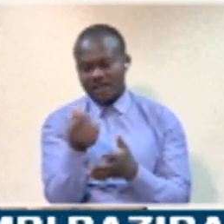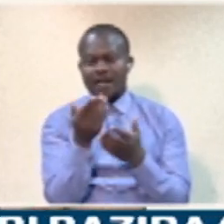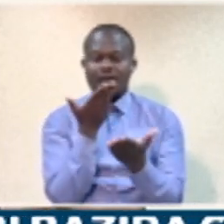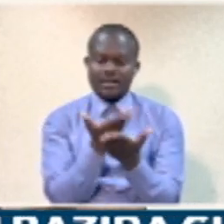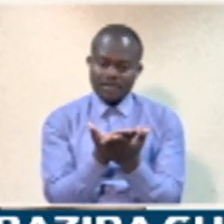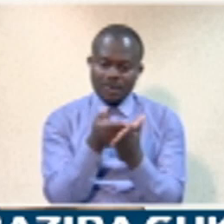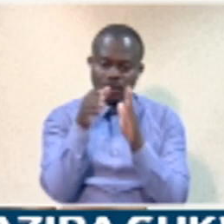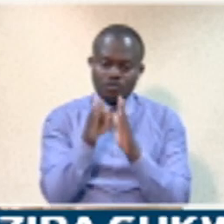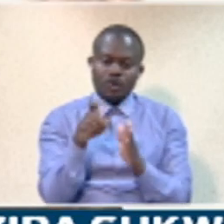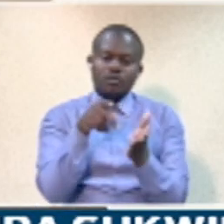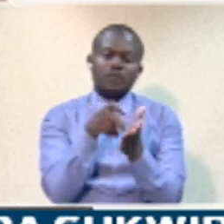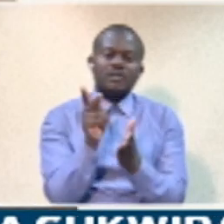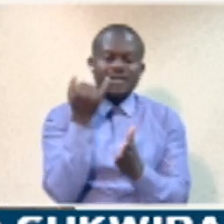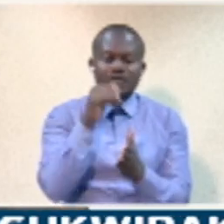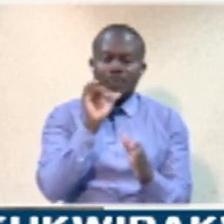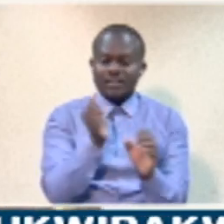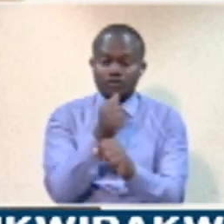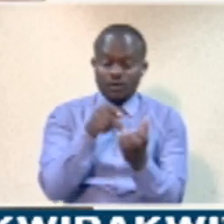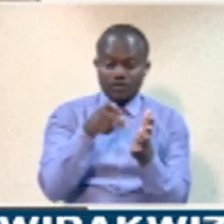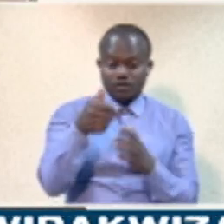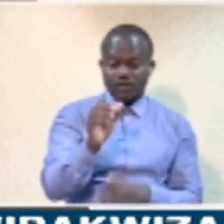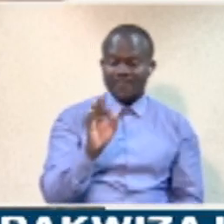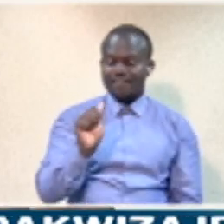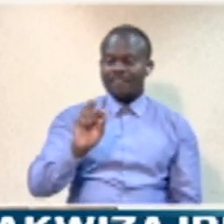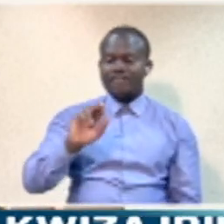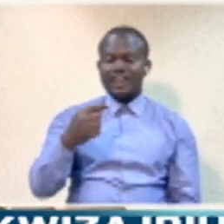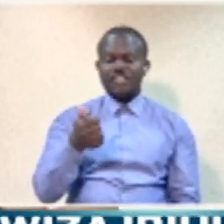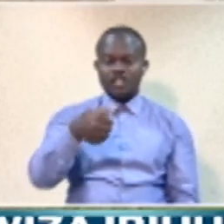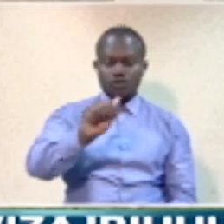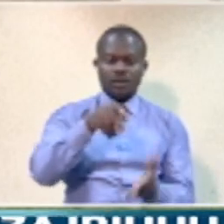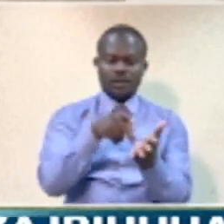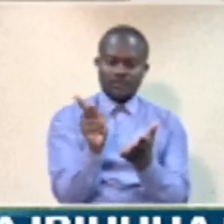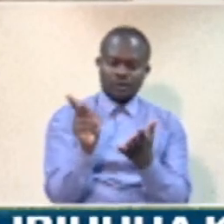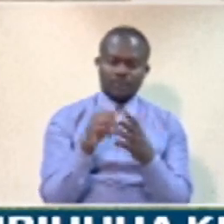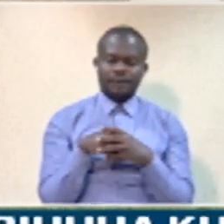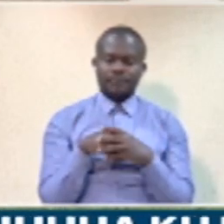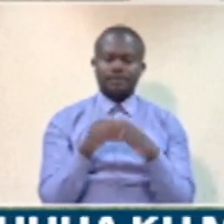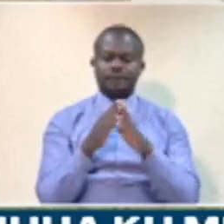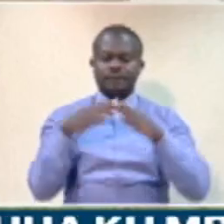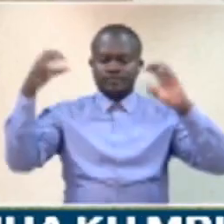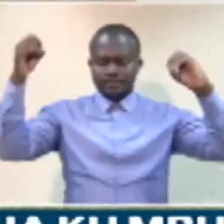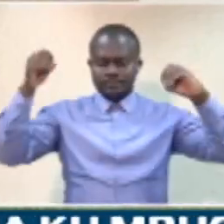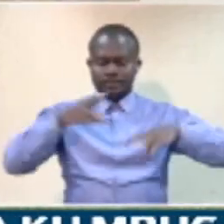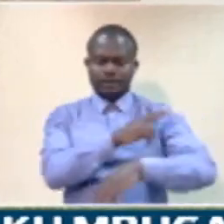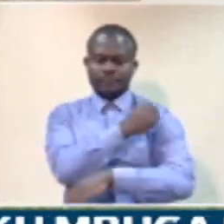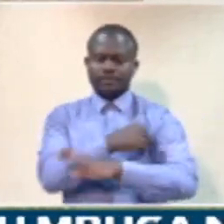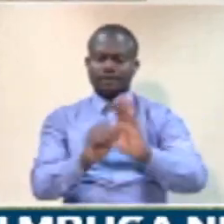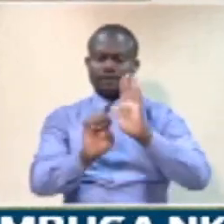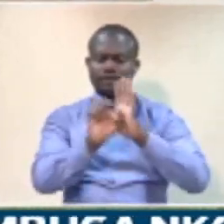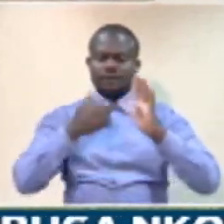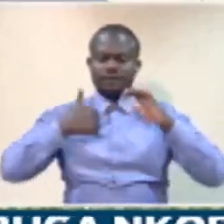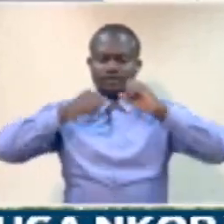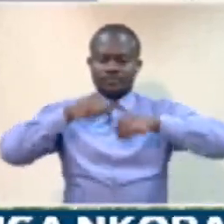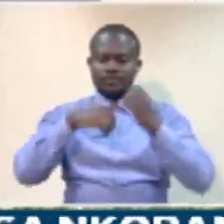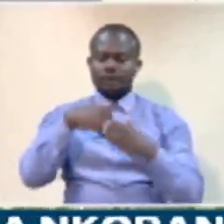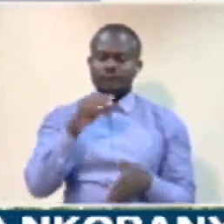asabwa umuntu agomba kwitangira iyo badashobora kuyishyurira farije irayishyura mu mujyi wa kigali ibitaro by'icyitegererezo bifitanye